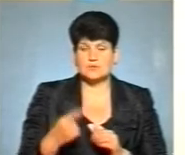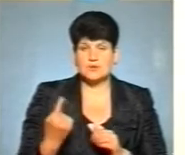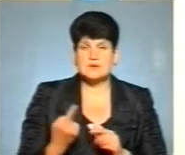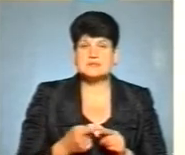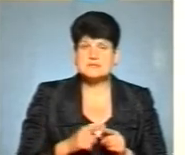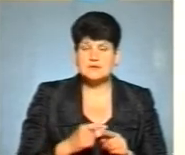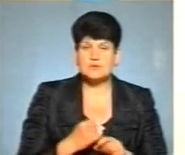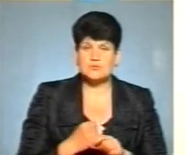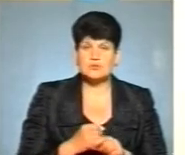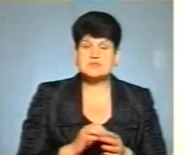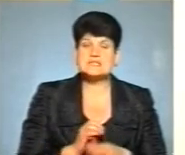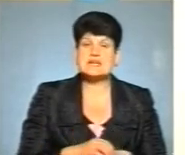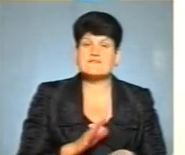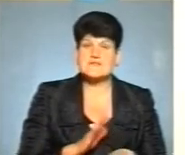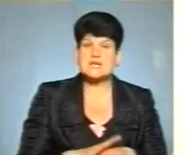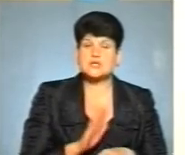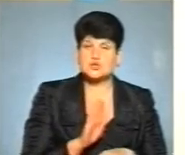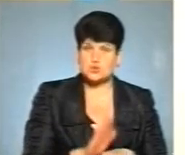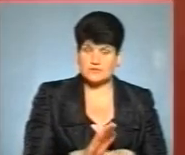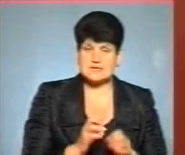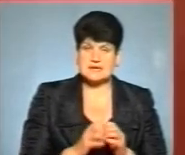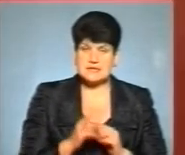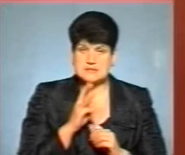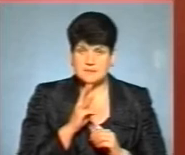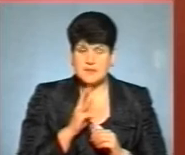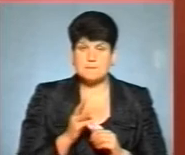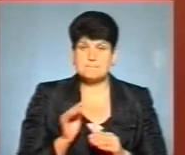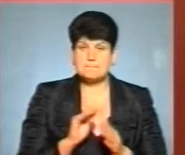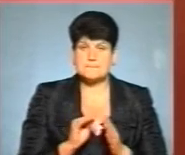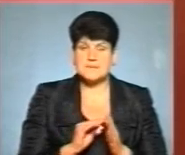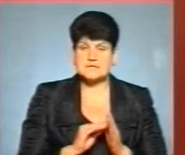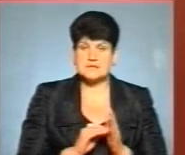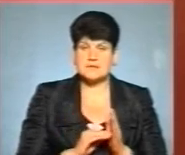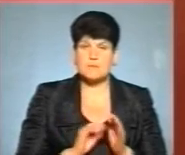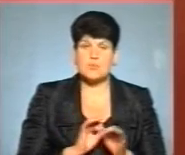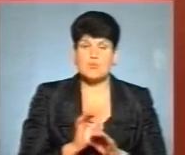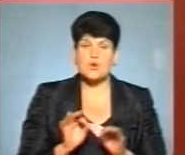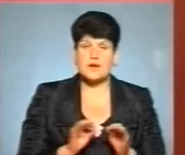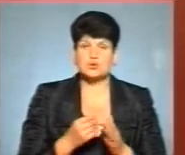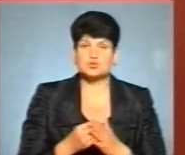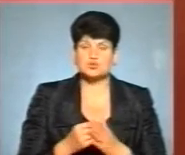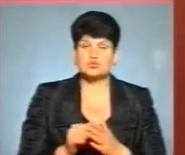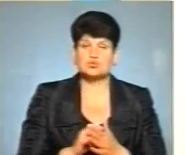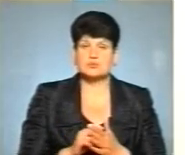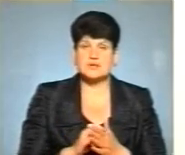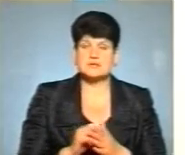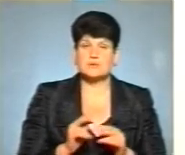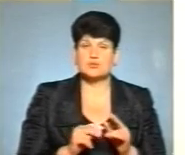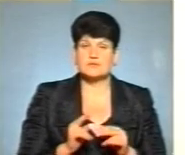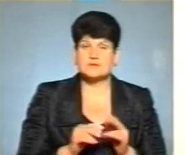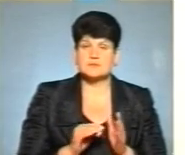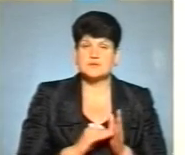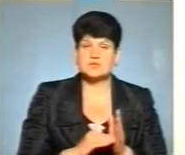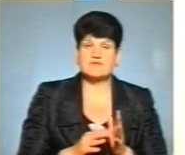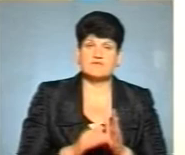Це є те, що зафіксований показник середньої заробітної плати. Наприклад, при складанні проєктно-кошторисної документації, яке зараз будівництво, зазначається